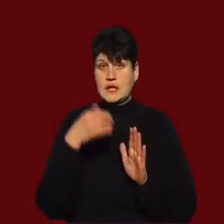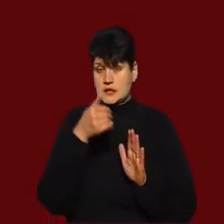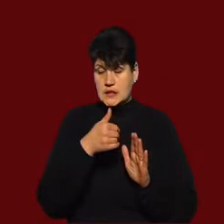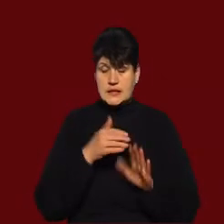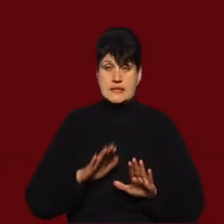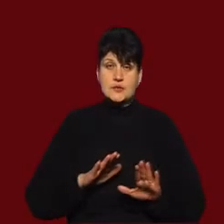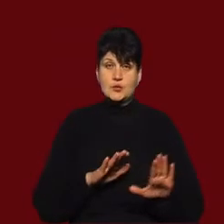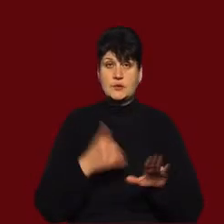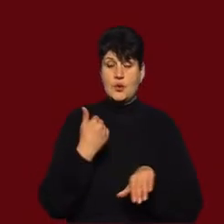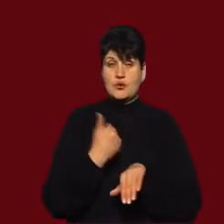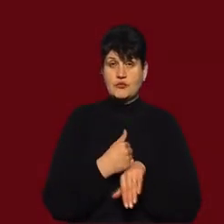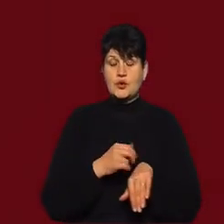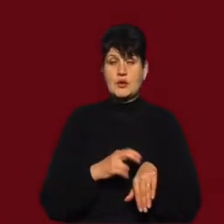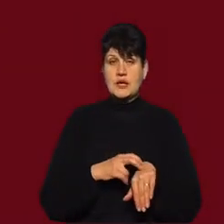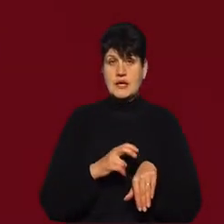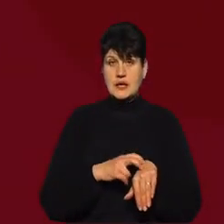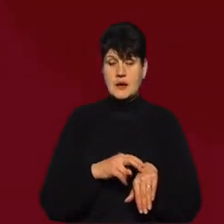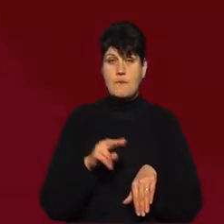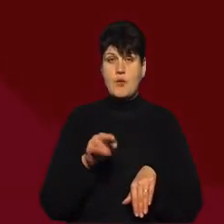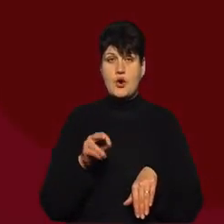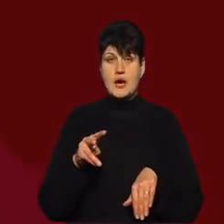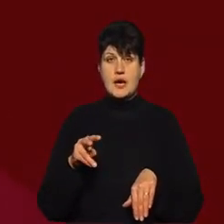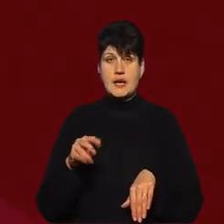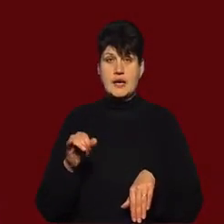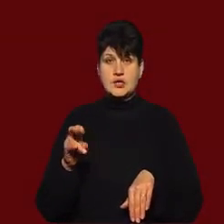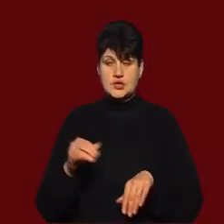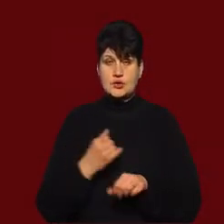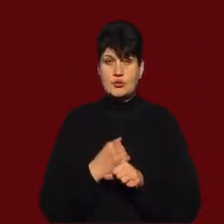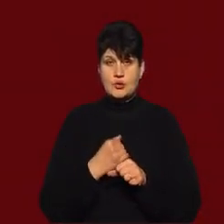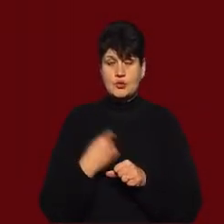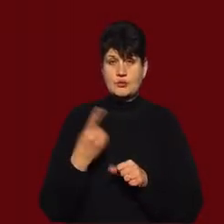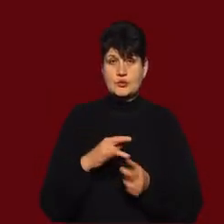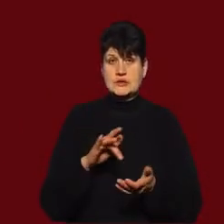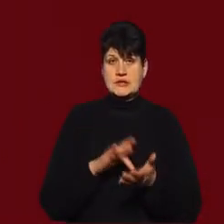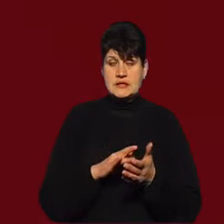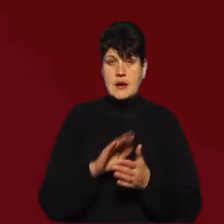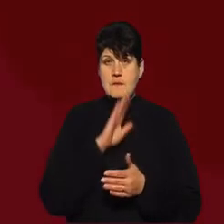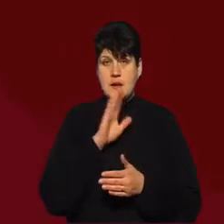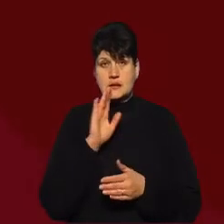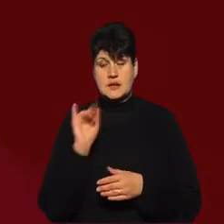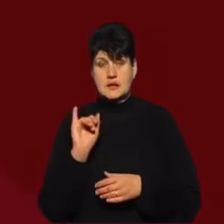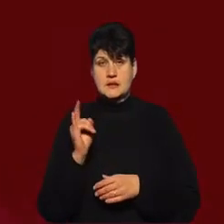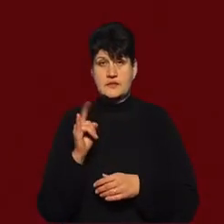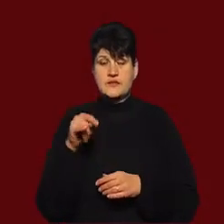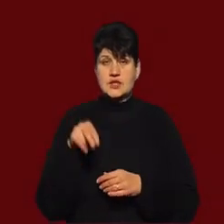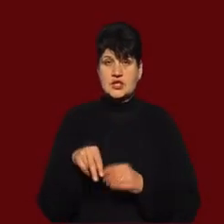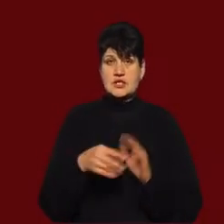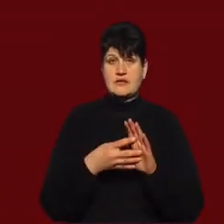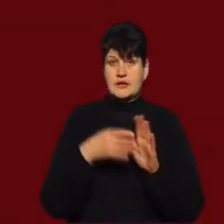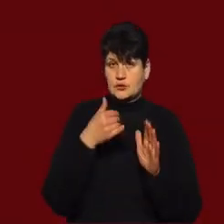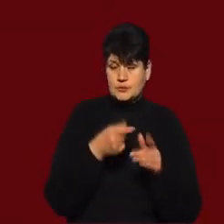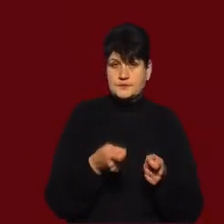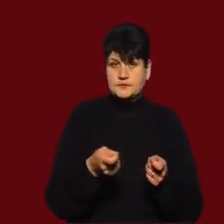по поліклінічній роботі обласного перинатального центру «Мати і дитина». З 2009 року – завідувач